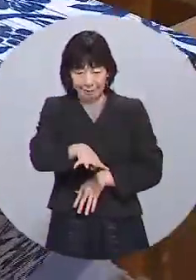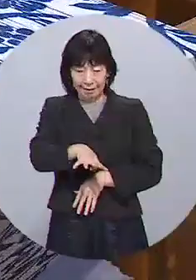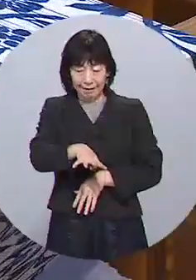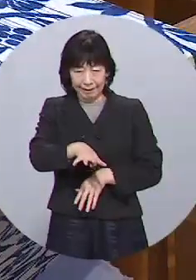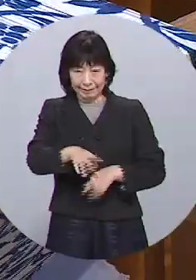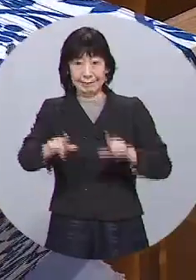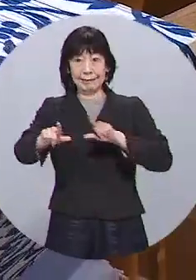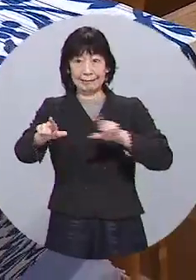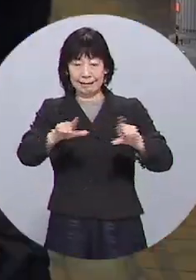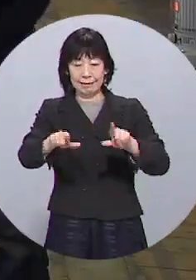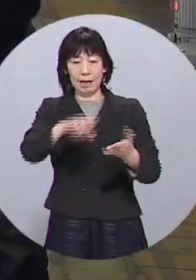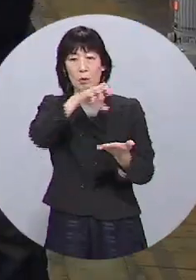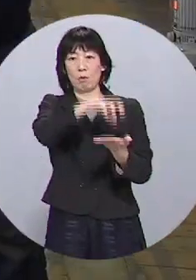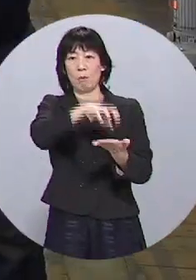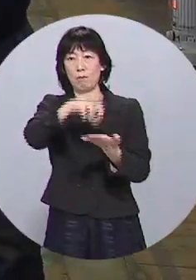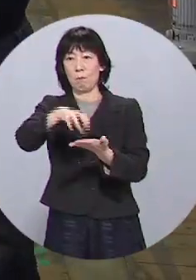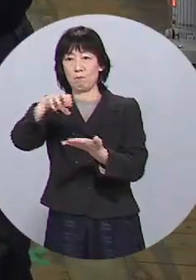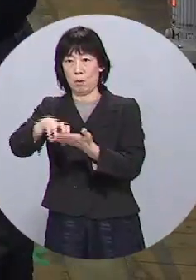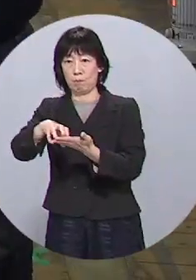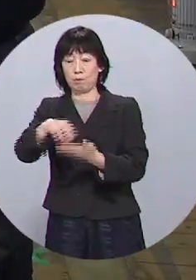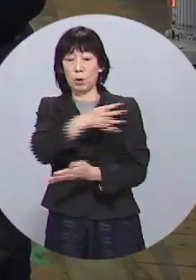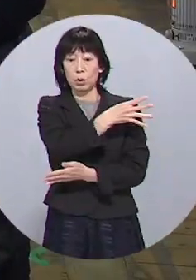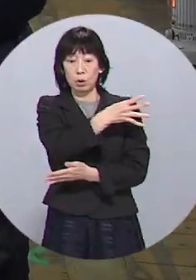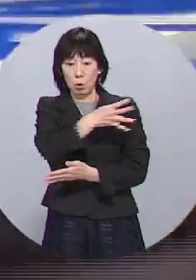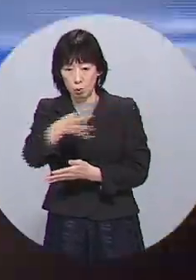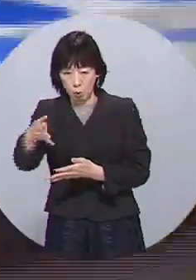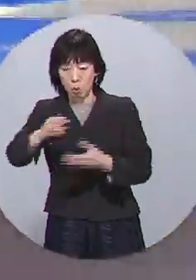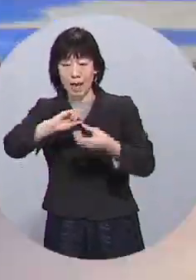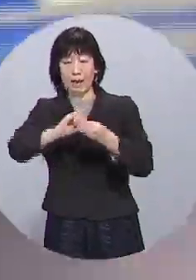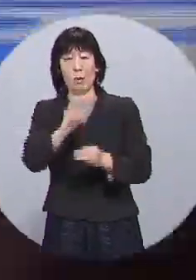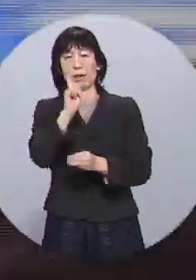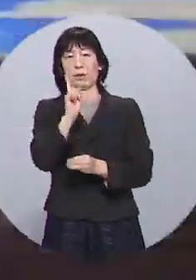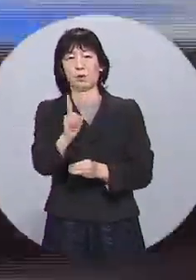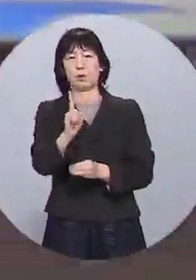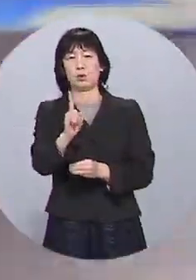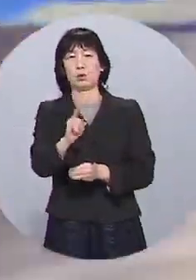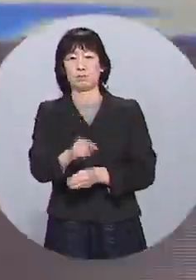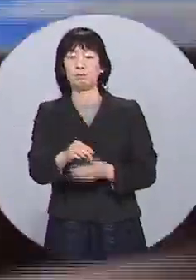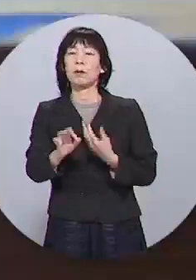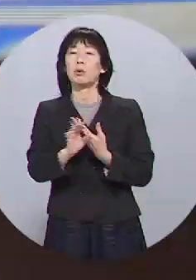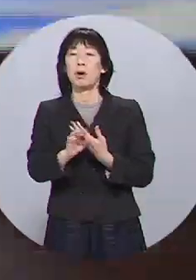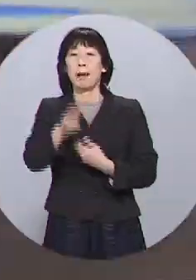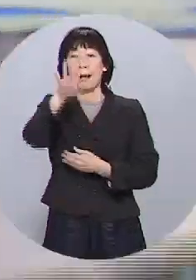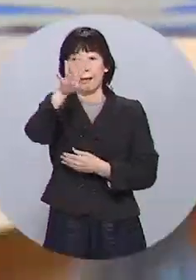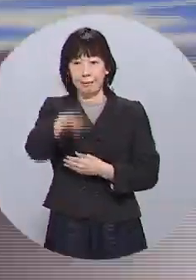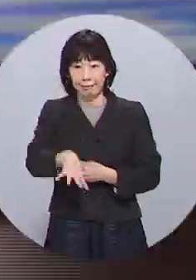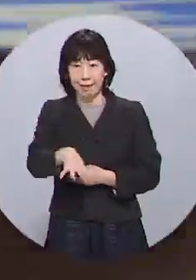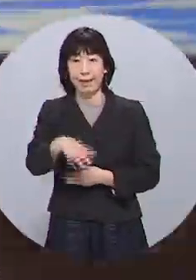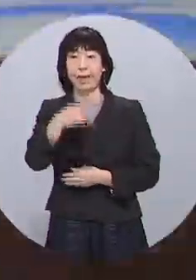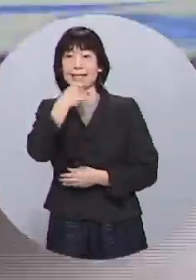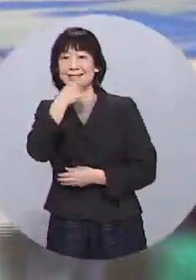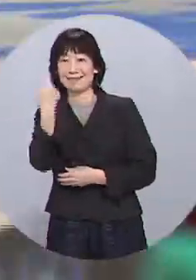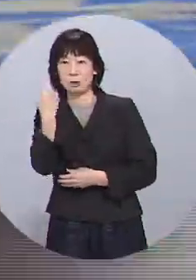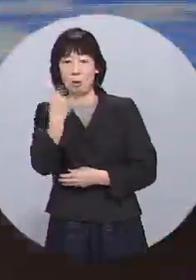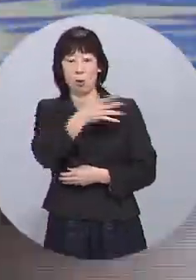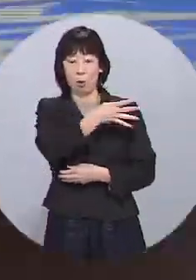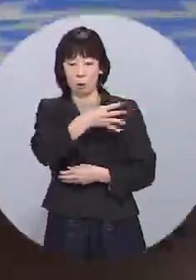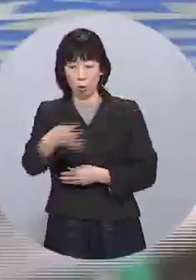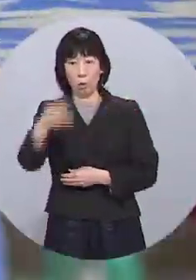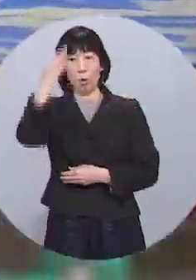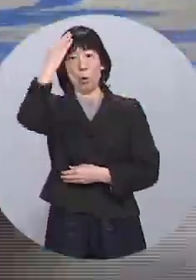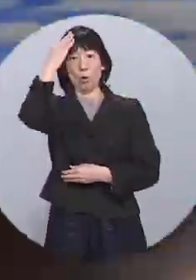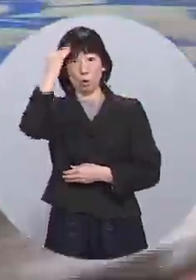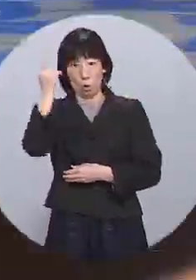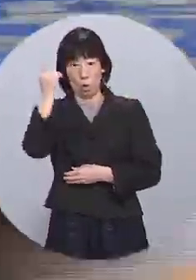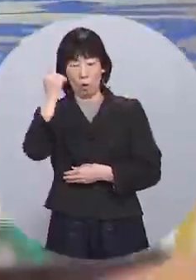をして模様をつけてます。うん、横糸は一色で織っていくんですね。縦糸は白で横糸は黒だとすると、うん、あの目に